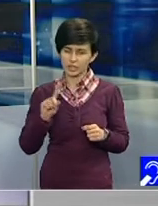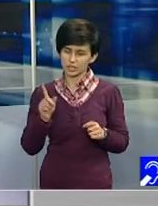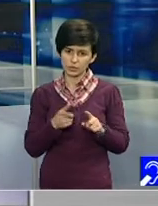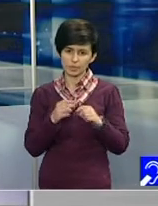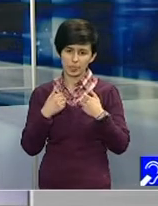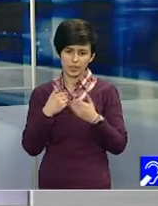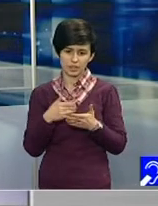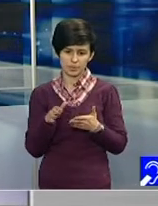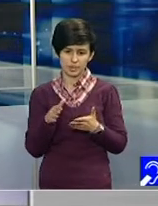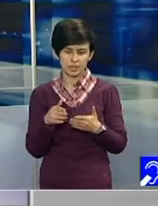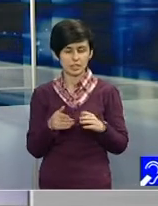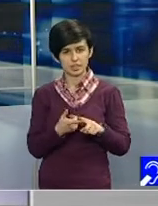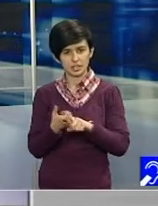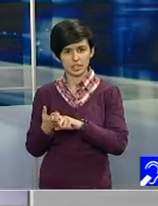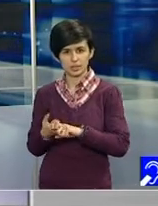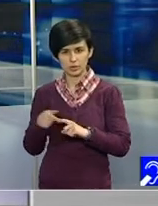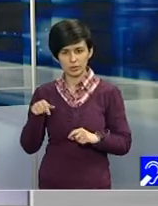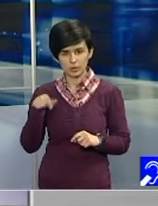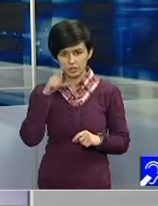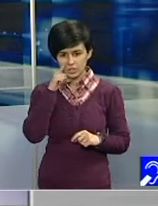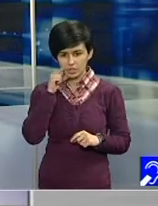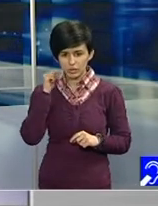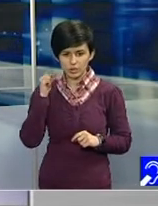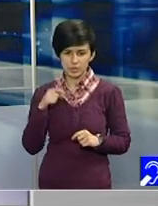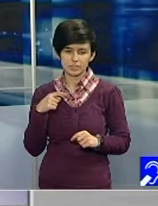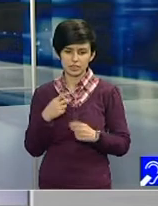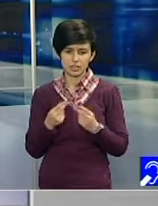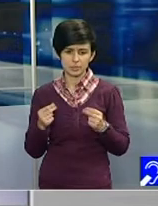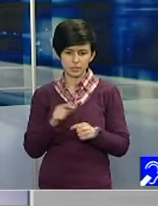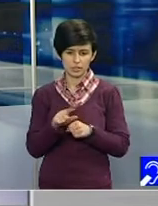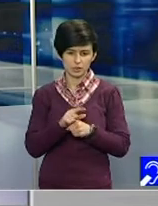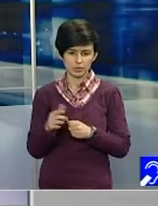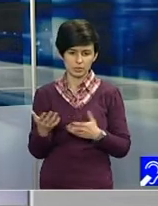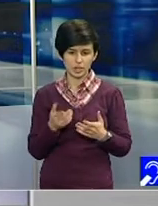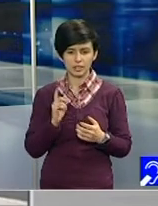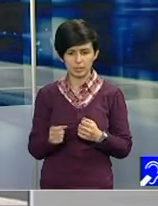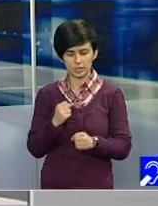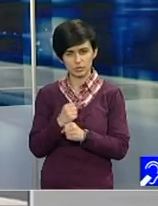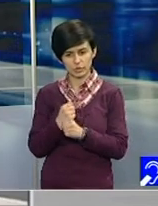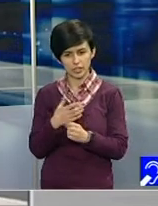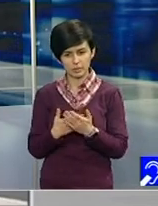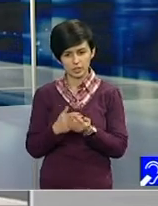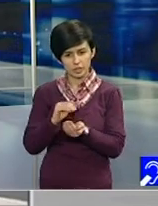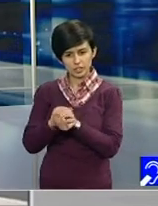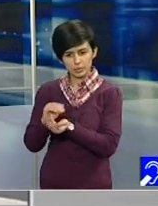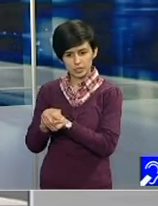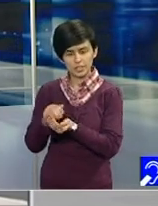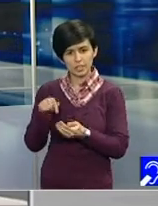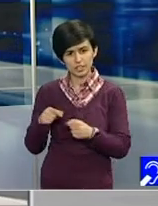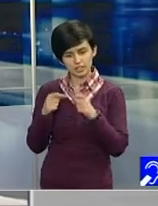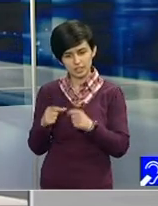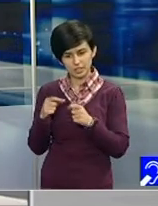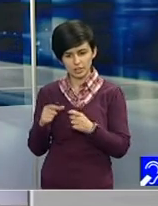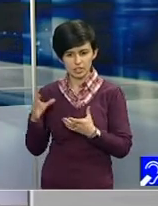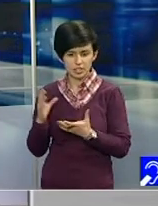Sunt încă multe lucruri pe care ei trebuie să le facă pentru a-și menține această stare recâștigată, să spunem, de sănătate.